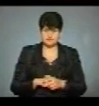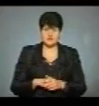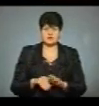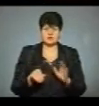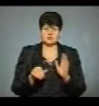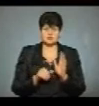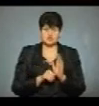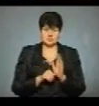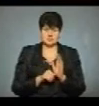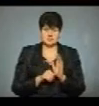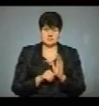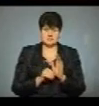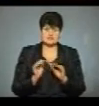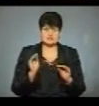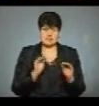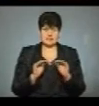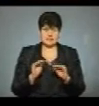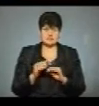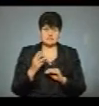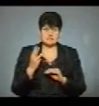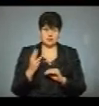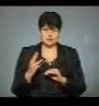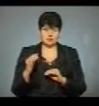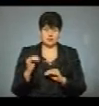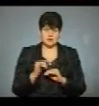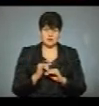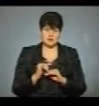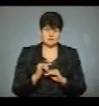складається із 3 і